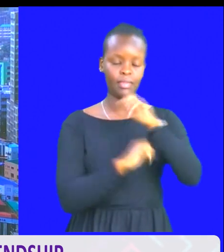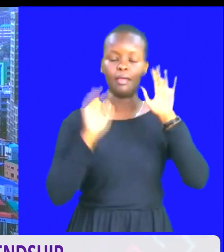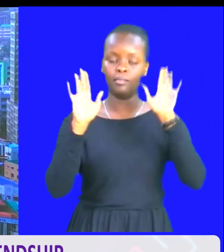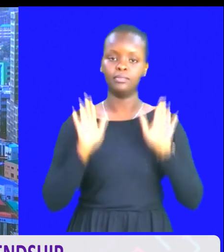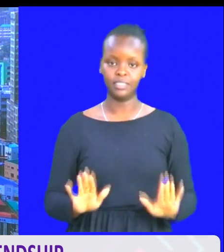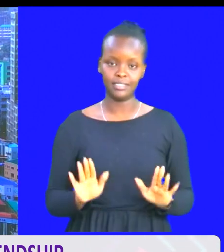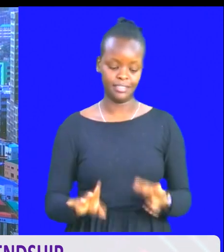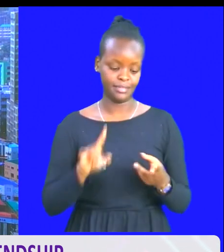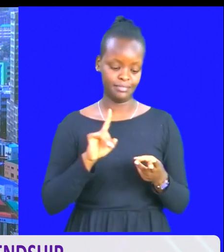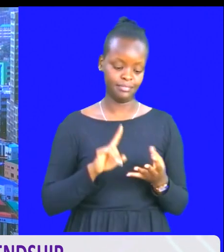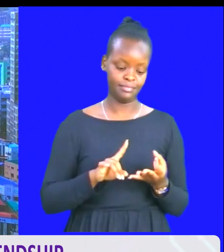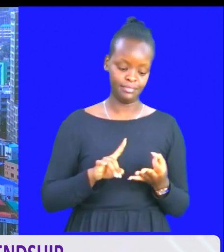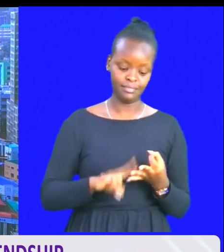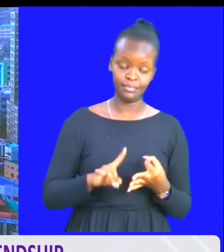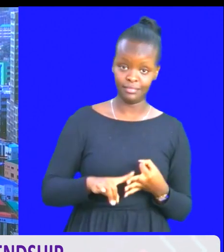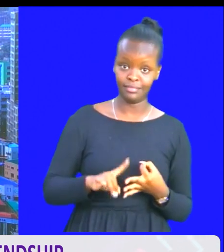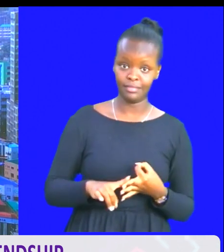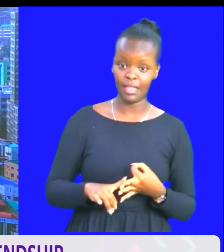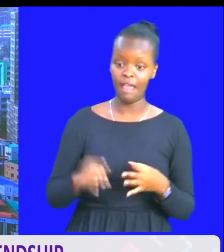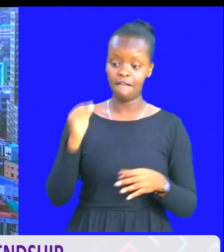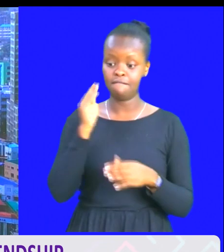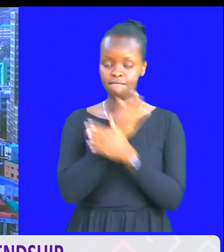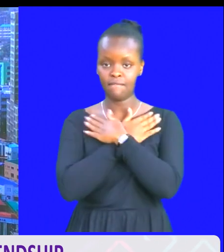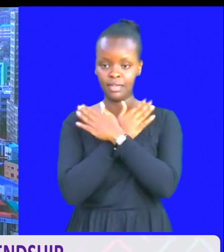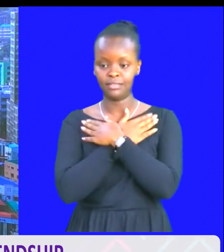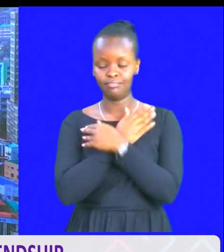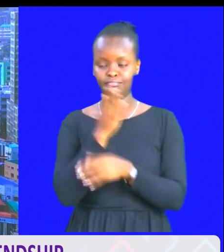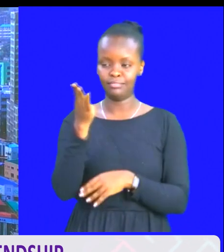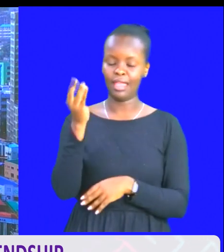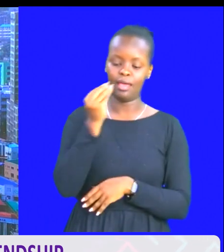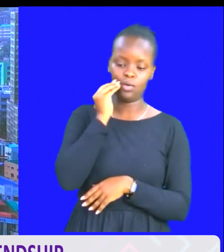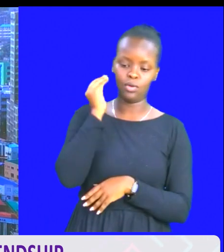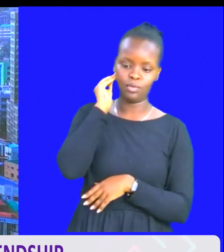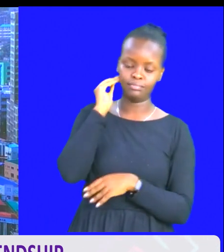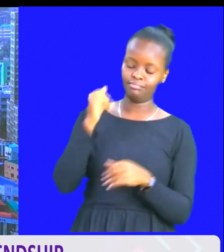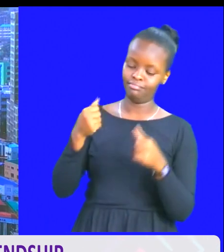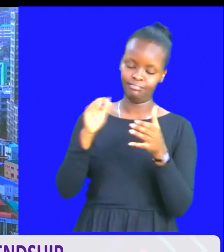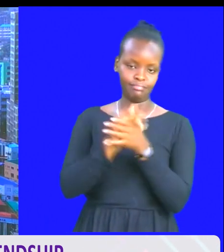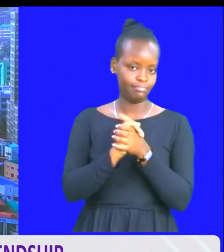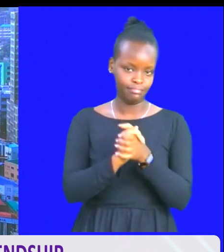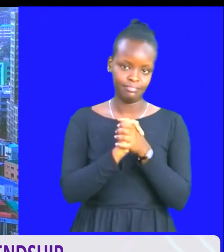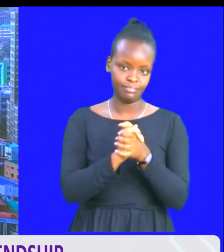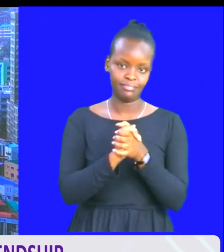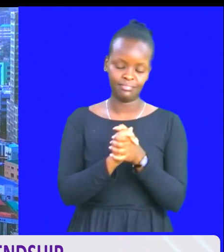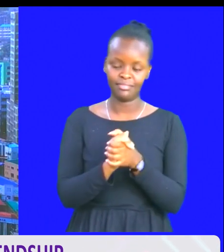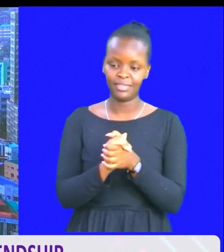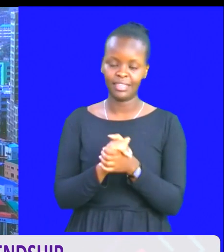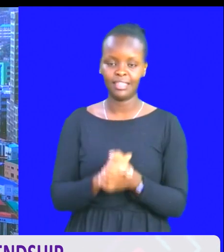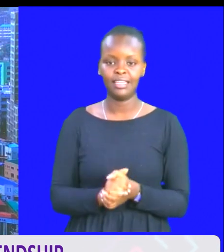kuna yule yeye tu ni best yako tu wa mtaa kweli pale unamgotea vibe nini kweli. So tunafaa hata kama ni